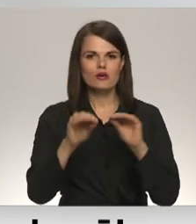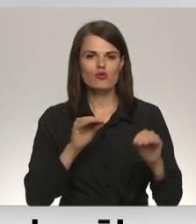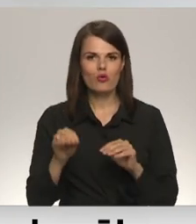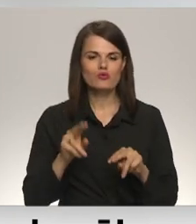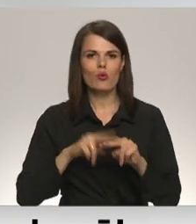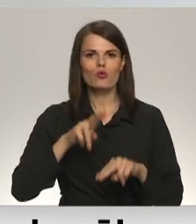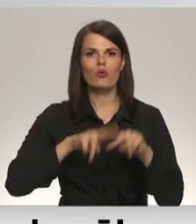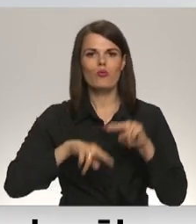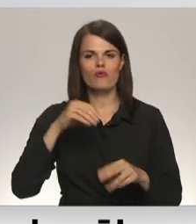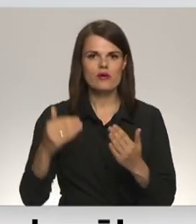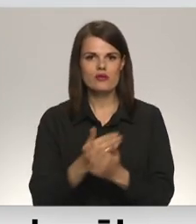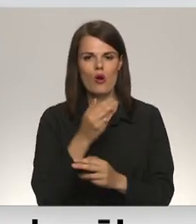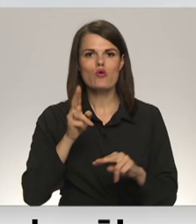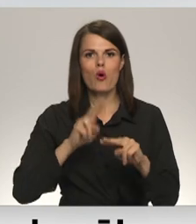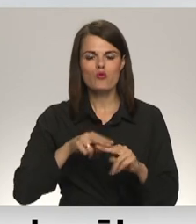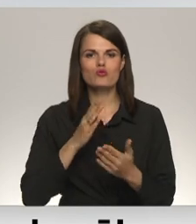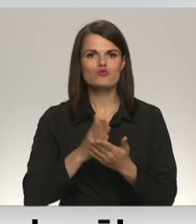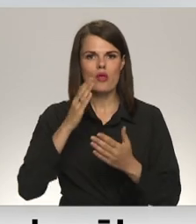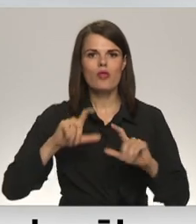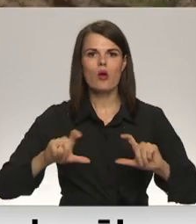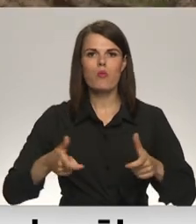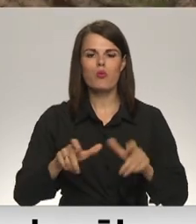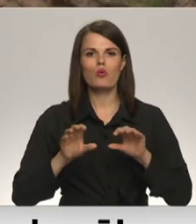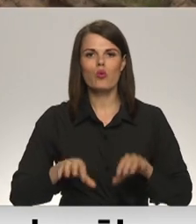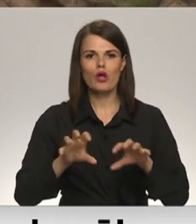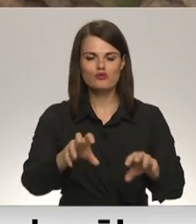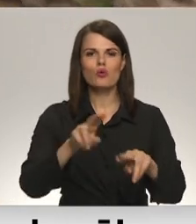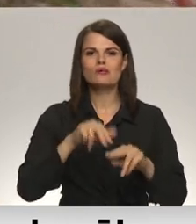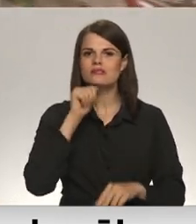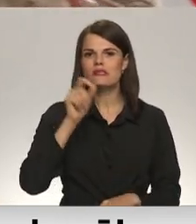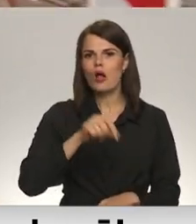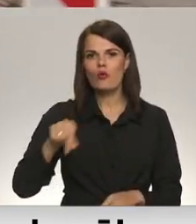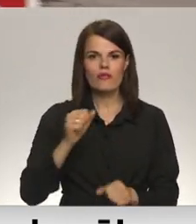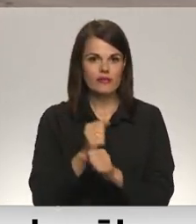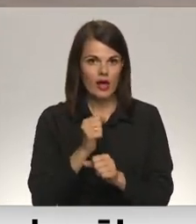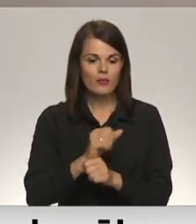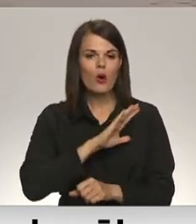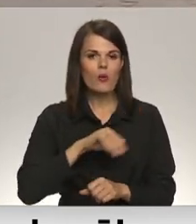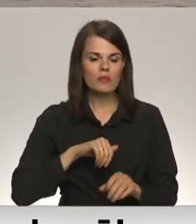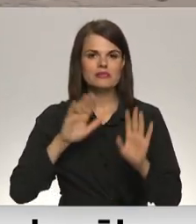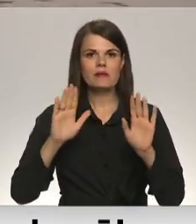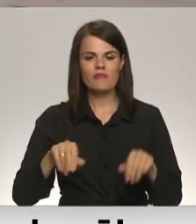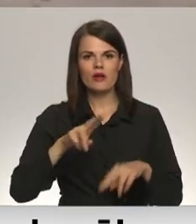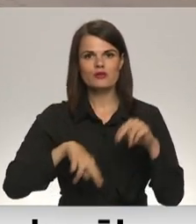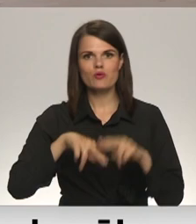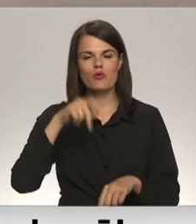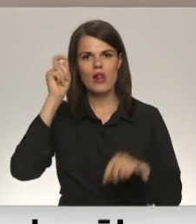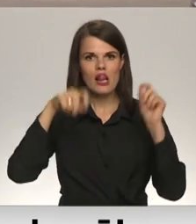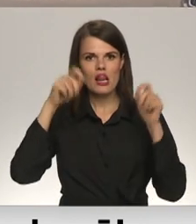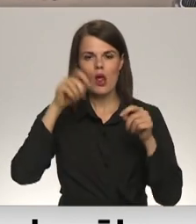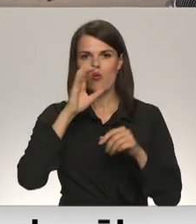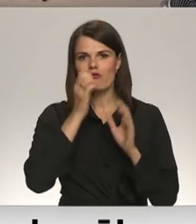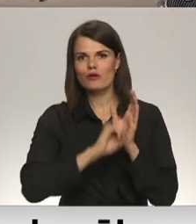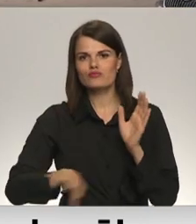jaunās, notiek bruģēšanas un apzaļumošanas darbi. Un pēc tam varēs ķerties klāt lietus ūdens kanalizācijas